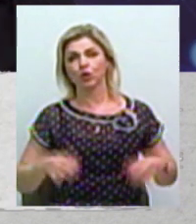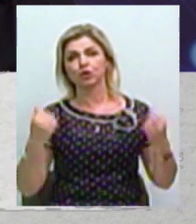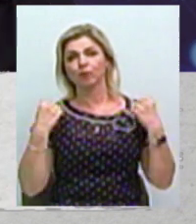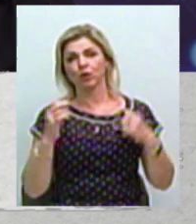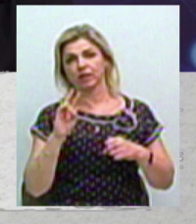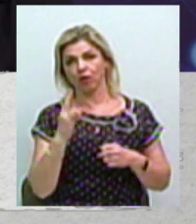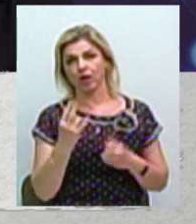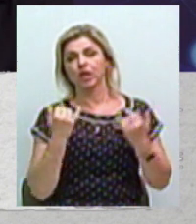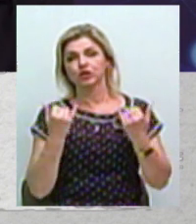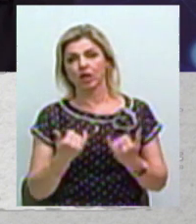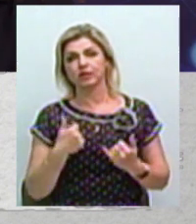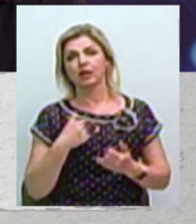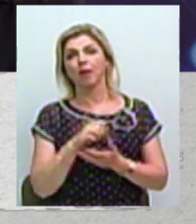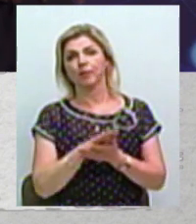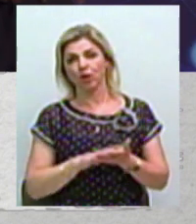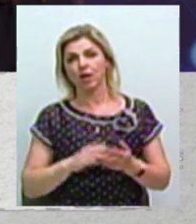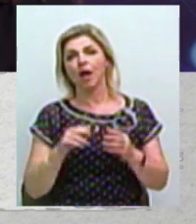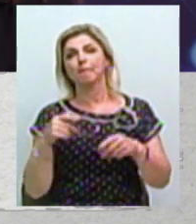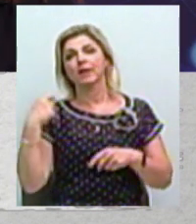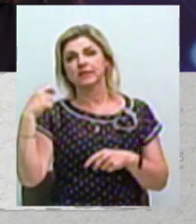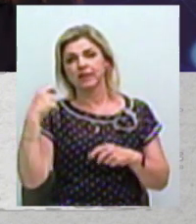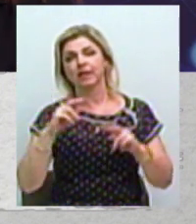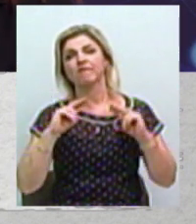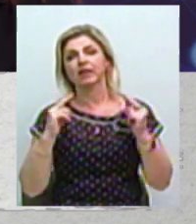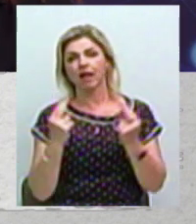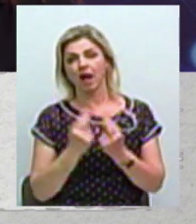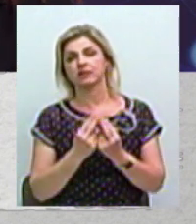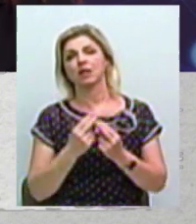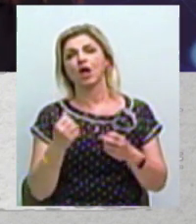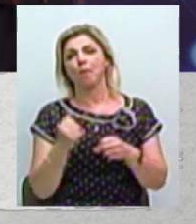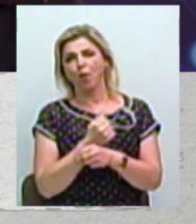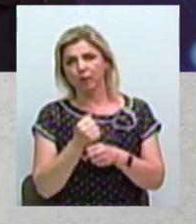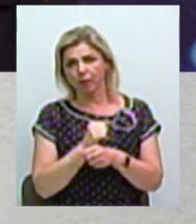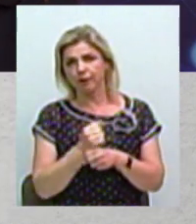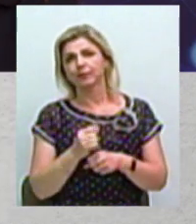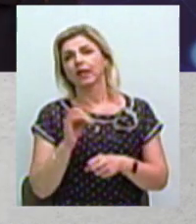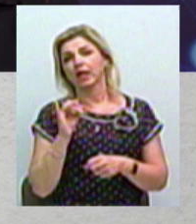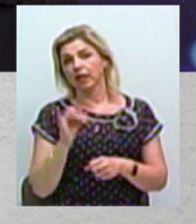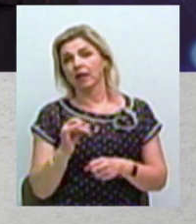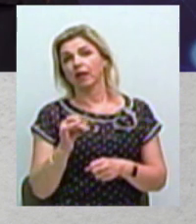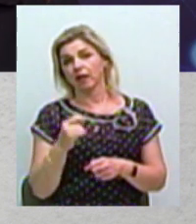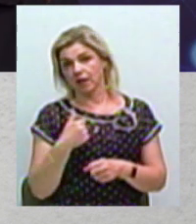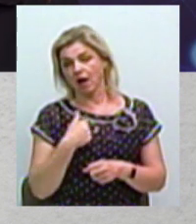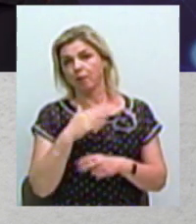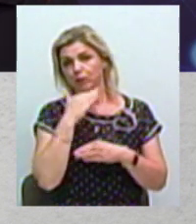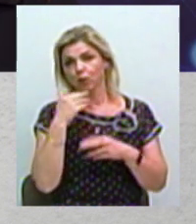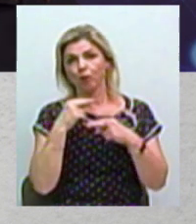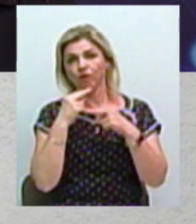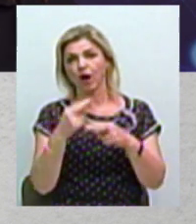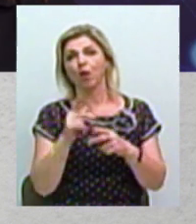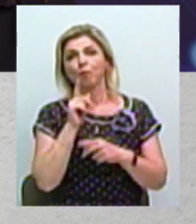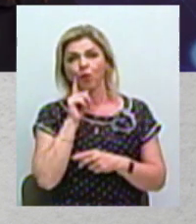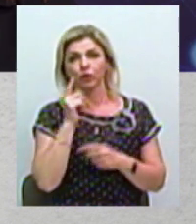області, на теперішній час тривалий час президент Федерації рукопашного бою. Тобто я дуже багато надаю уваги молоді,